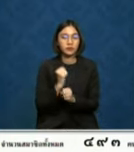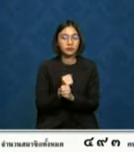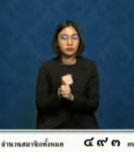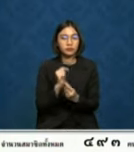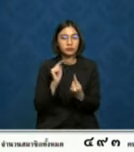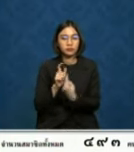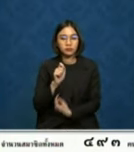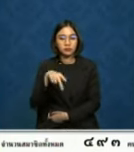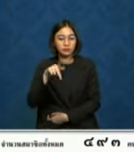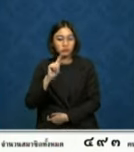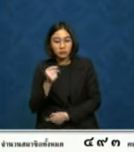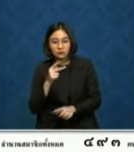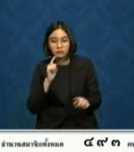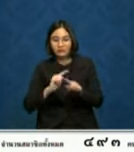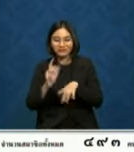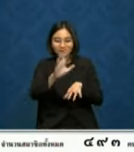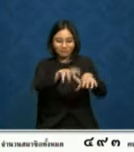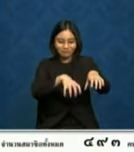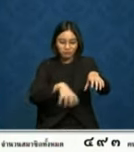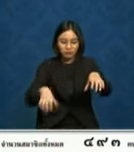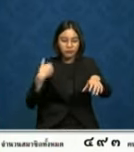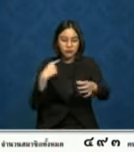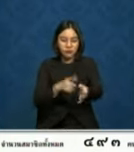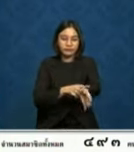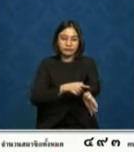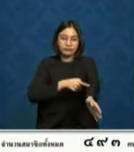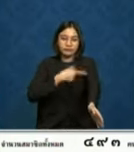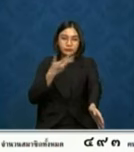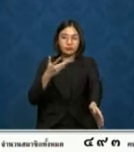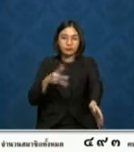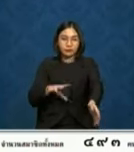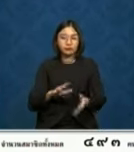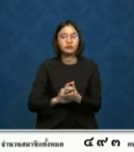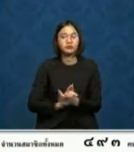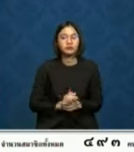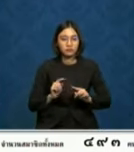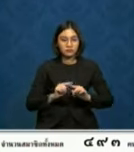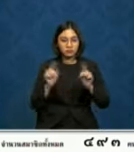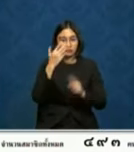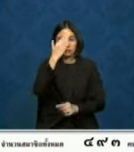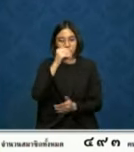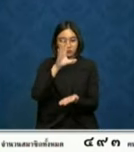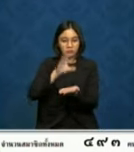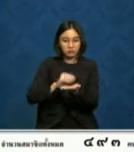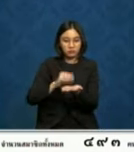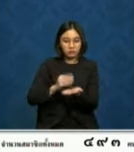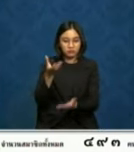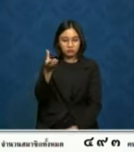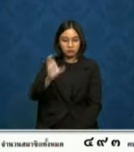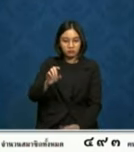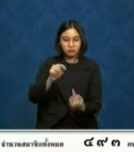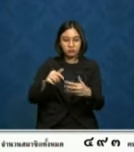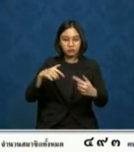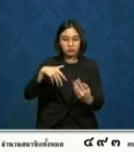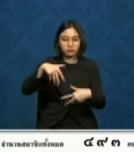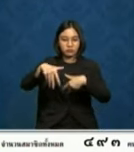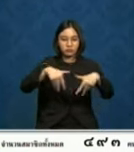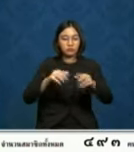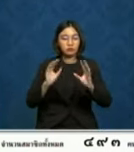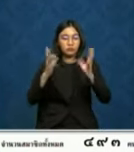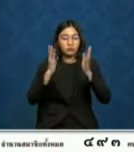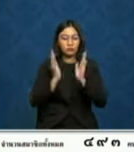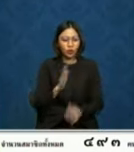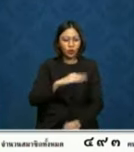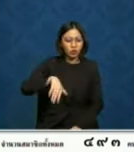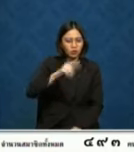กรองค์กรปกครองส่วนท้องถิ่นที่มีมาอยู่แต่ดั้งเดิมอยู่แล้วแต่กลับไม่ให้ข้อมูลนี้แก่สาธารณชนครับทำให้คน